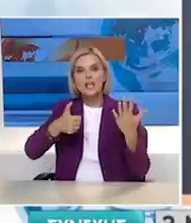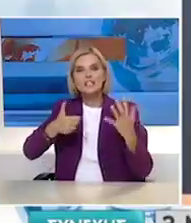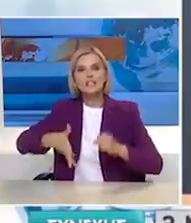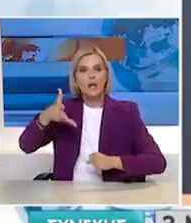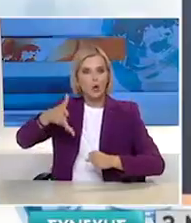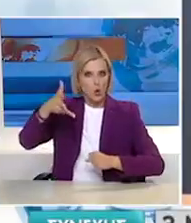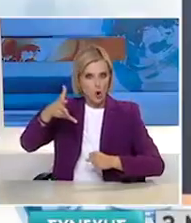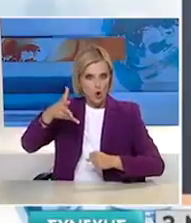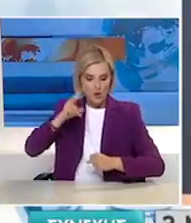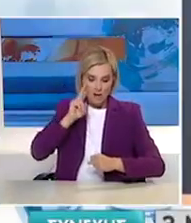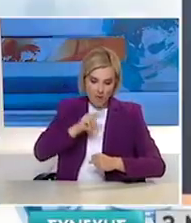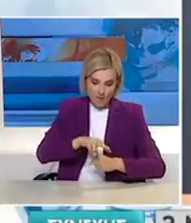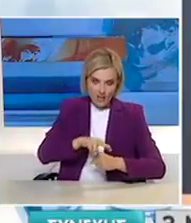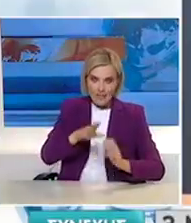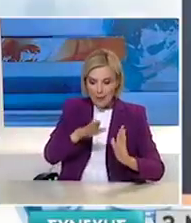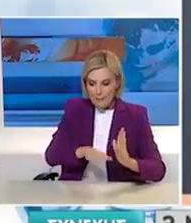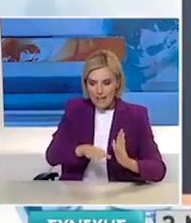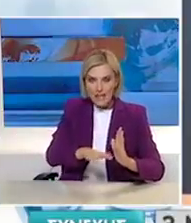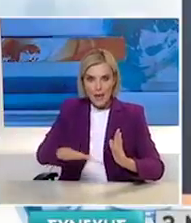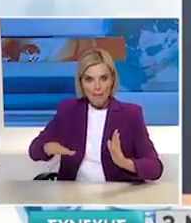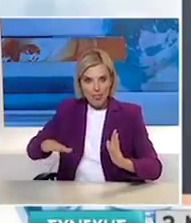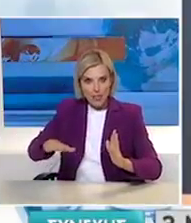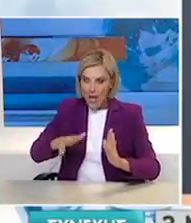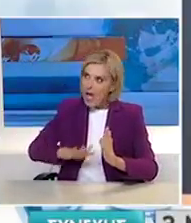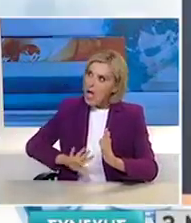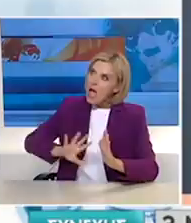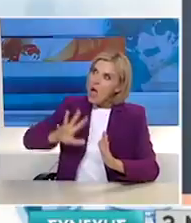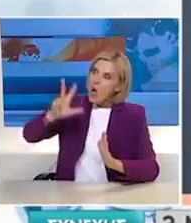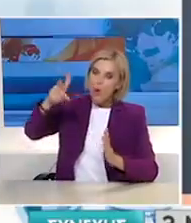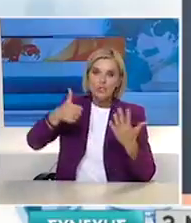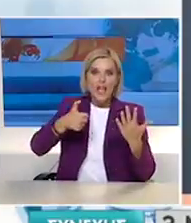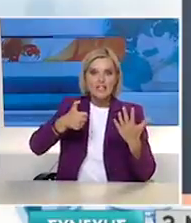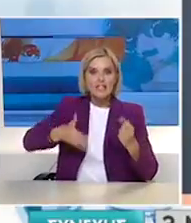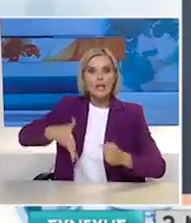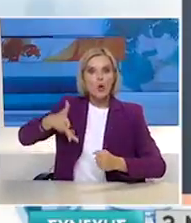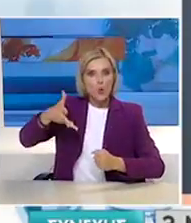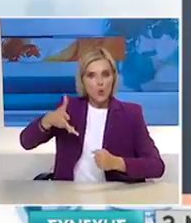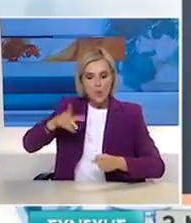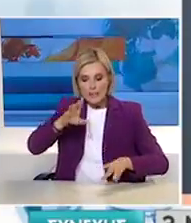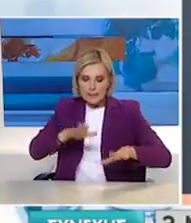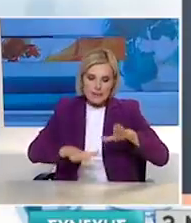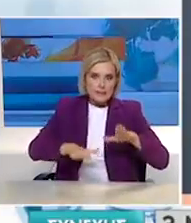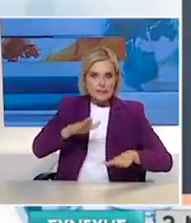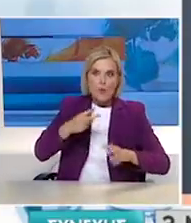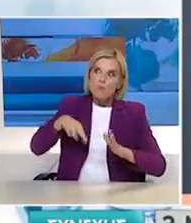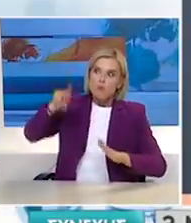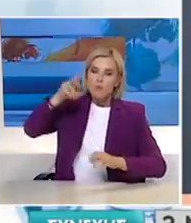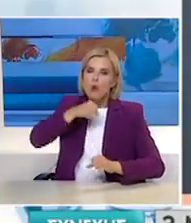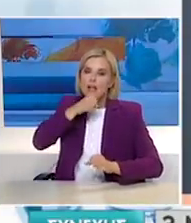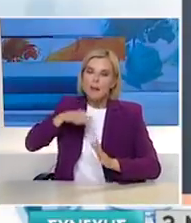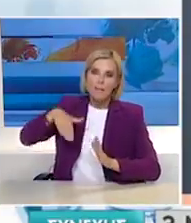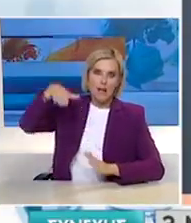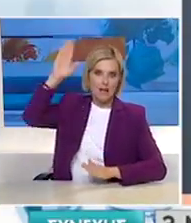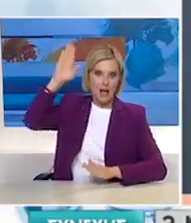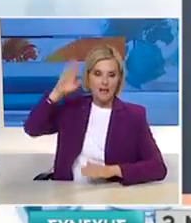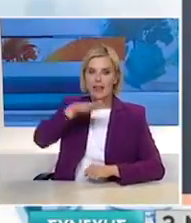με την ηλικία. Μεγάλη μελέτη 6.000 παιδιών θα προσπαθήσει να απαντήσει το ερώτημα αν αυτή η ανακάλυψη που προέρχεται από τα παιδιά μπορεί